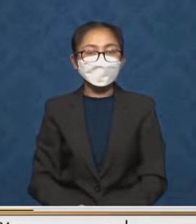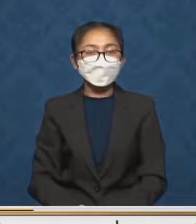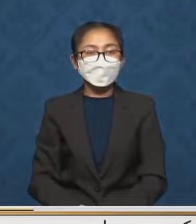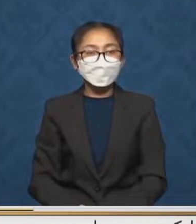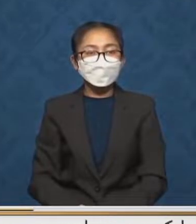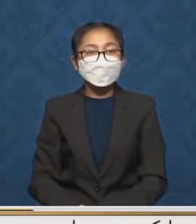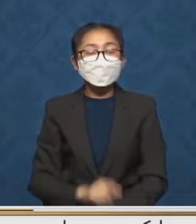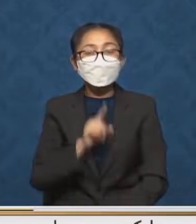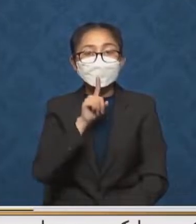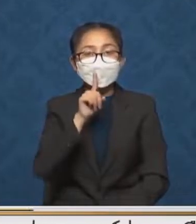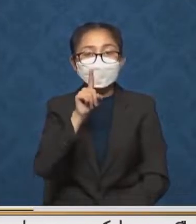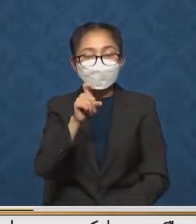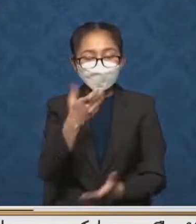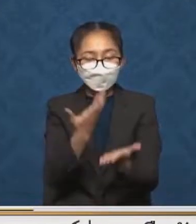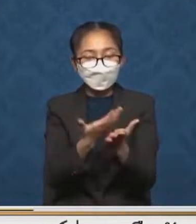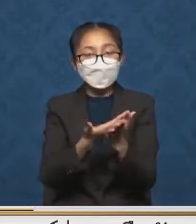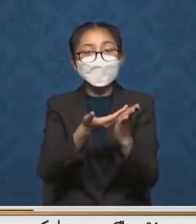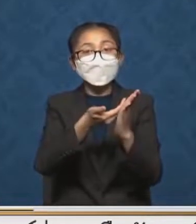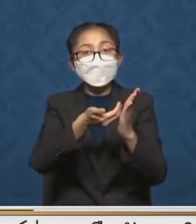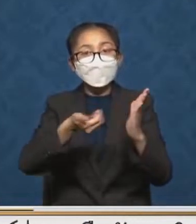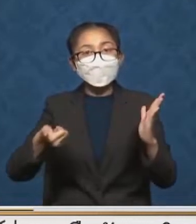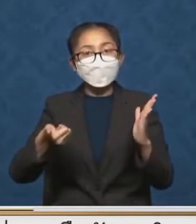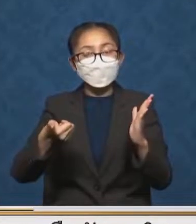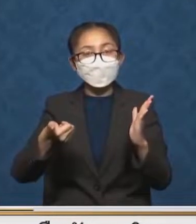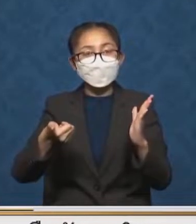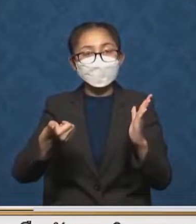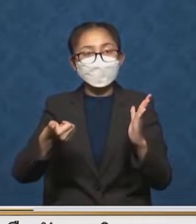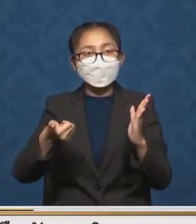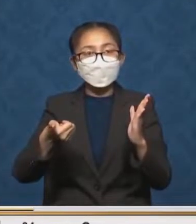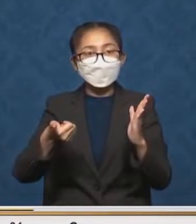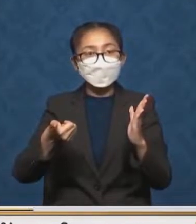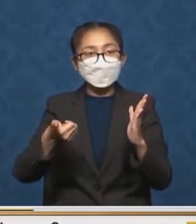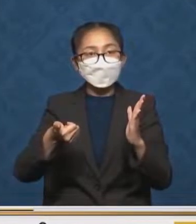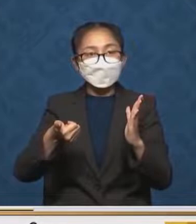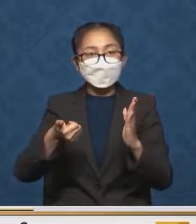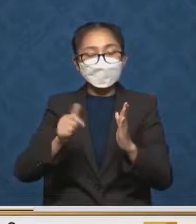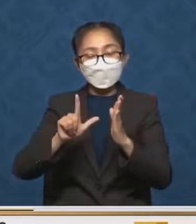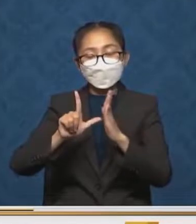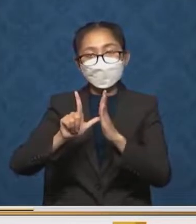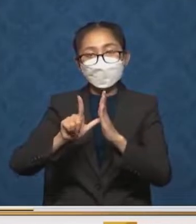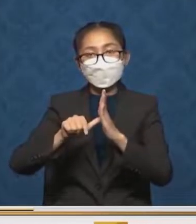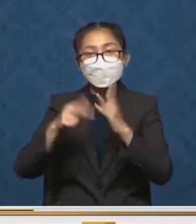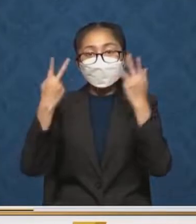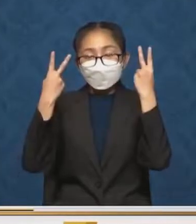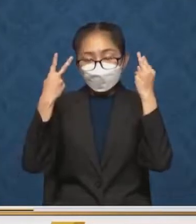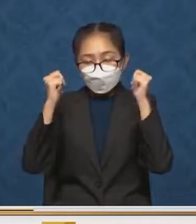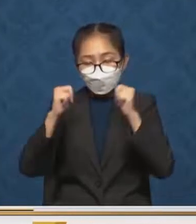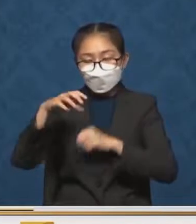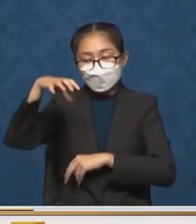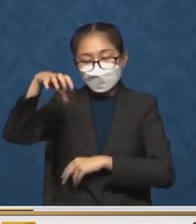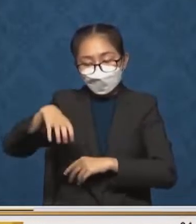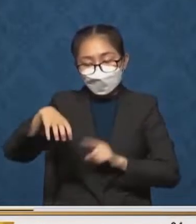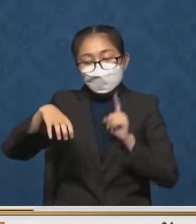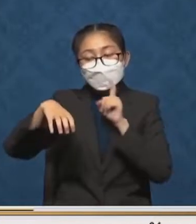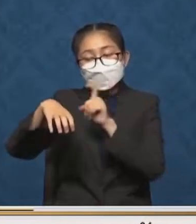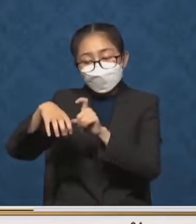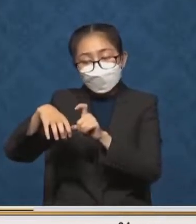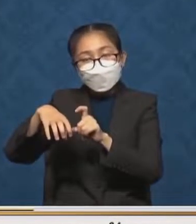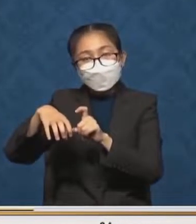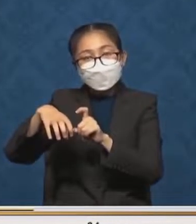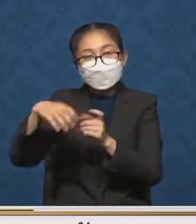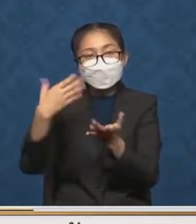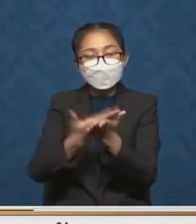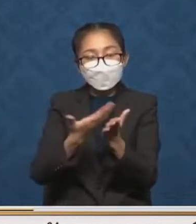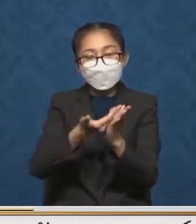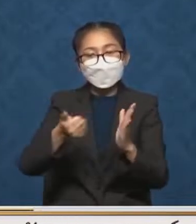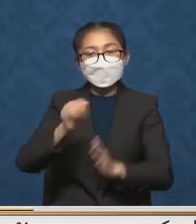และเมื่อสอบถามเรองการเบิ์กจายงบประมาณของลายการนี้ทางสำนักเลขาที่การนายกลัธมนตรีกได้ชยแงว่าผลการเบิกจ่